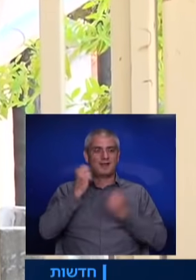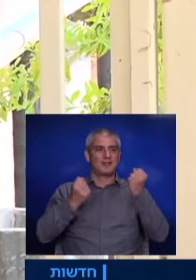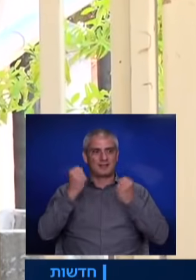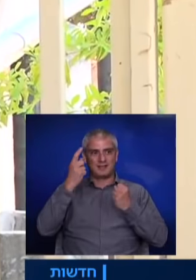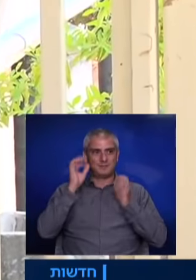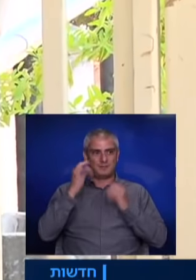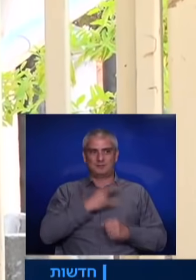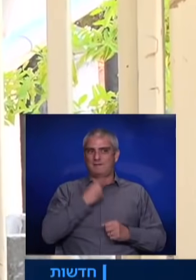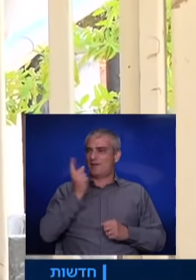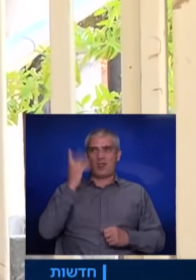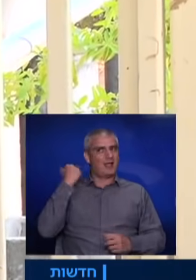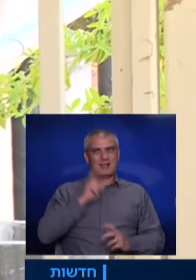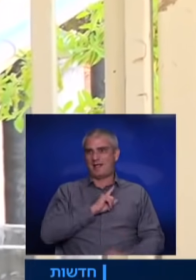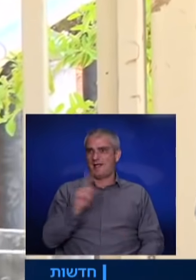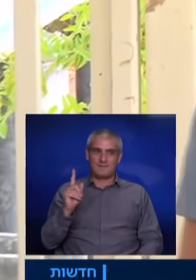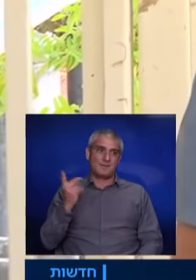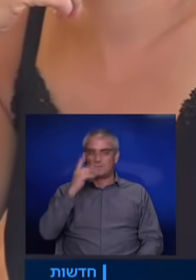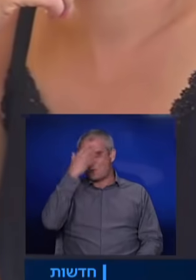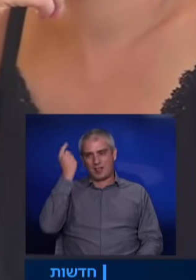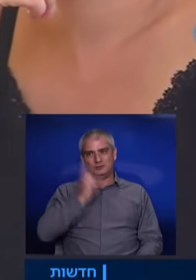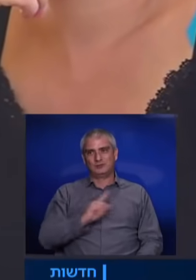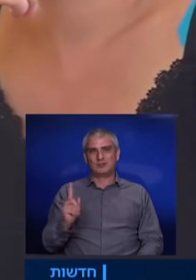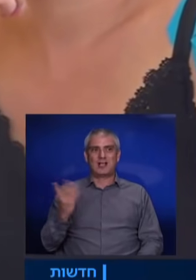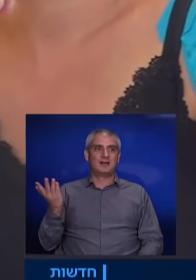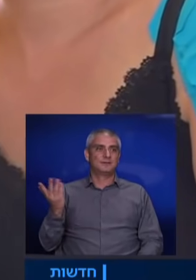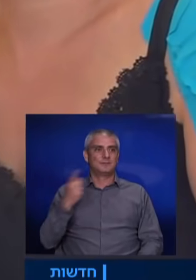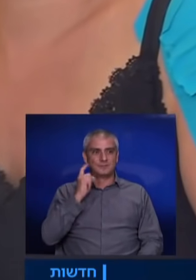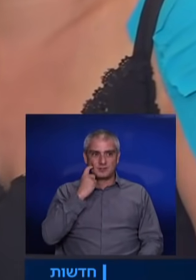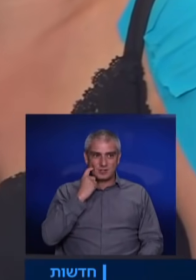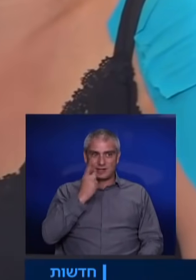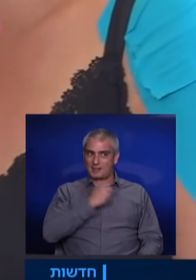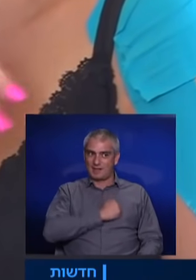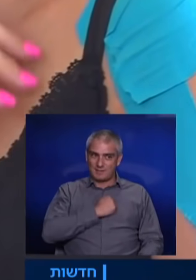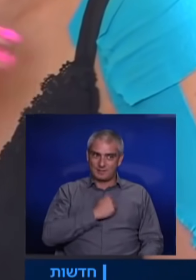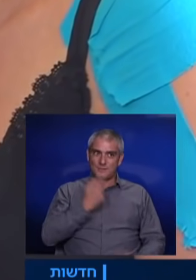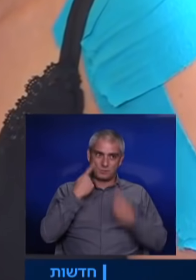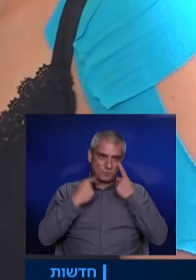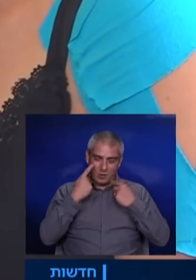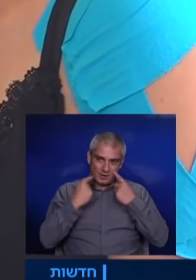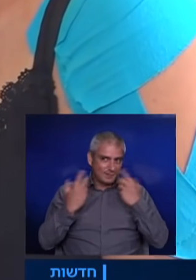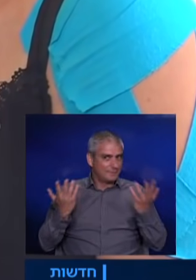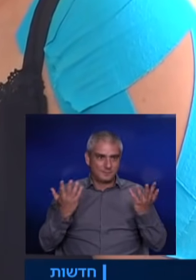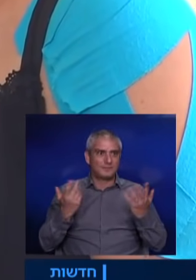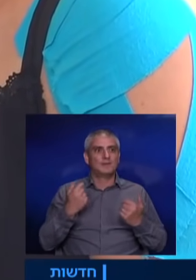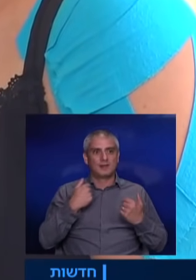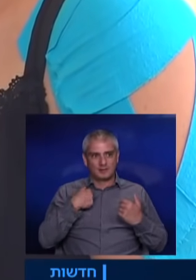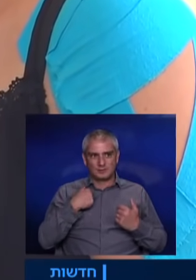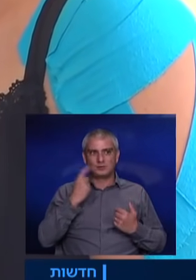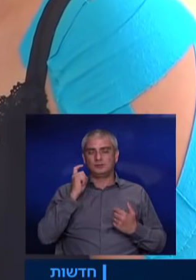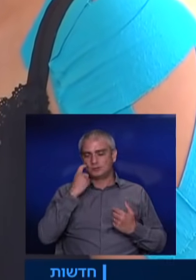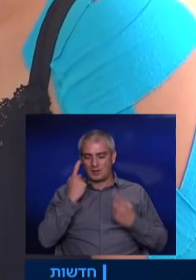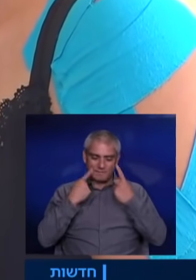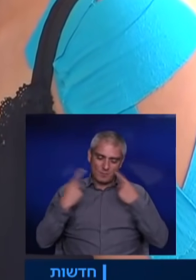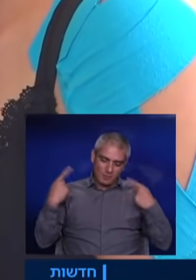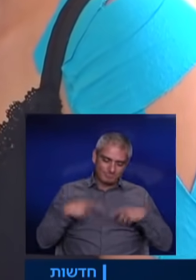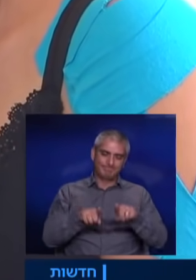שחוויה כזה לא הייתה לו מעולם, ואולי אשכח אותו לעולם. אתם צוחקים, אתם אבילים, בוכים. אנחנו צוחקים ובוכים